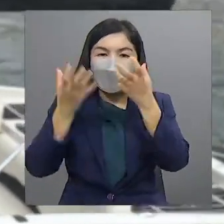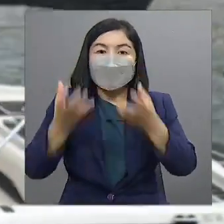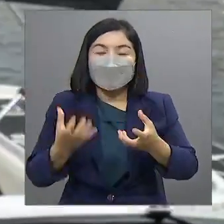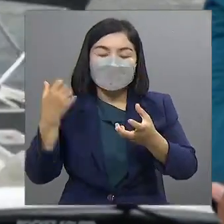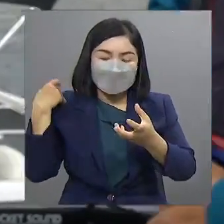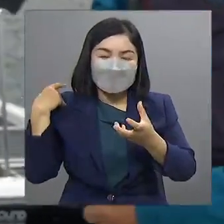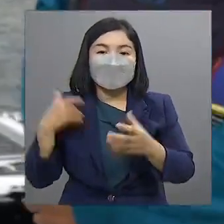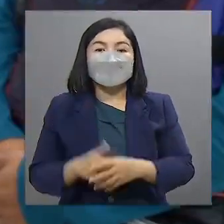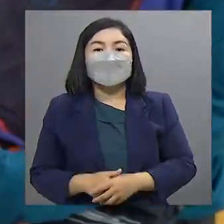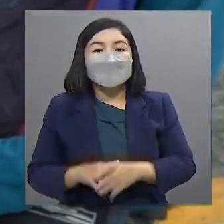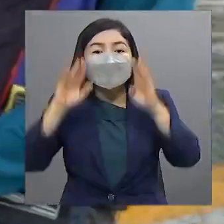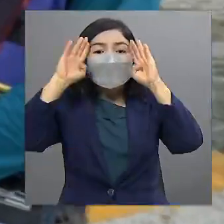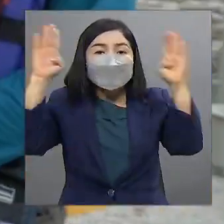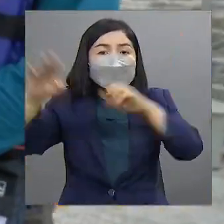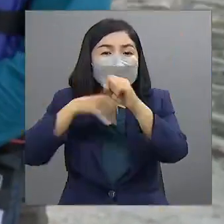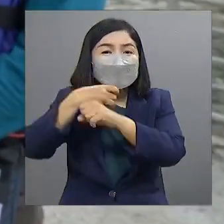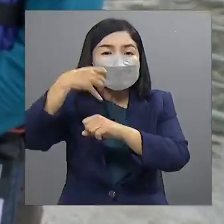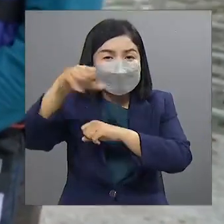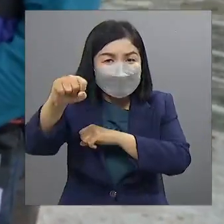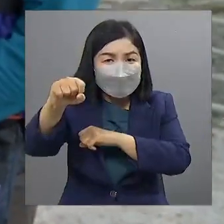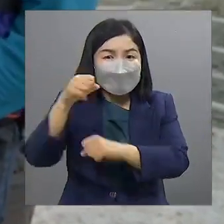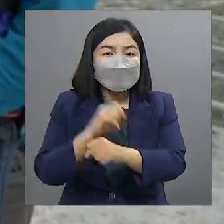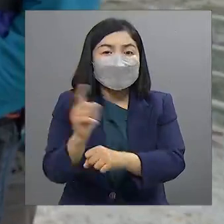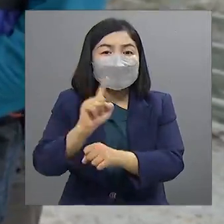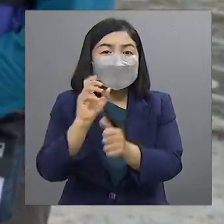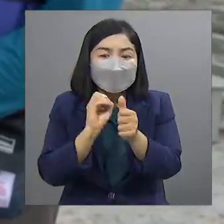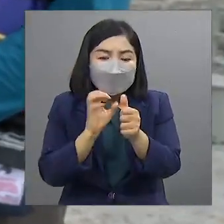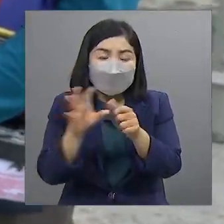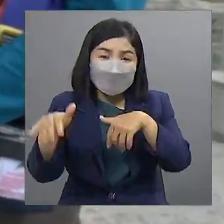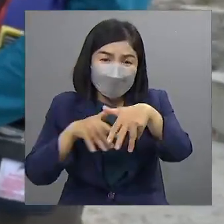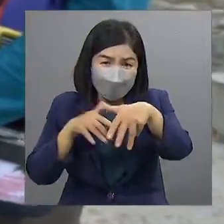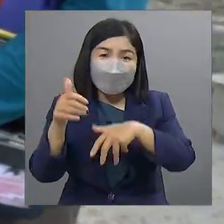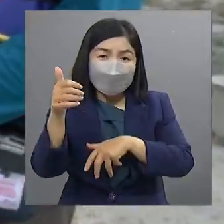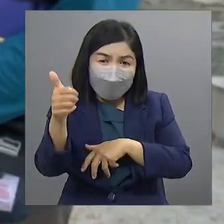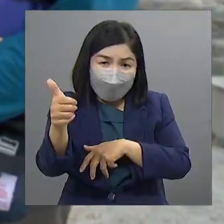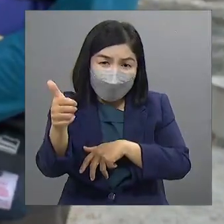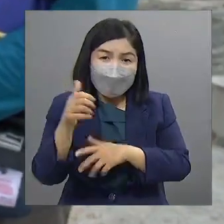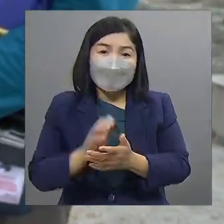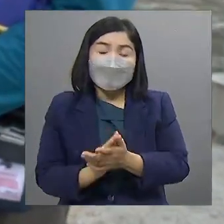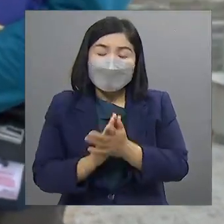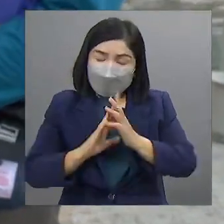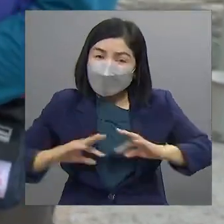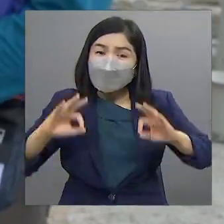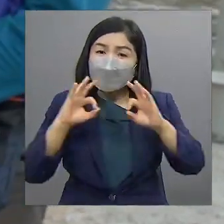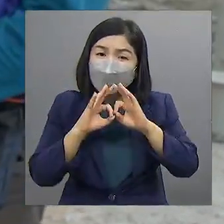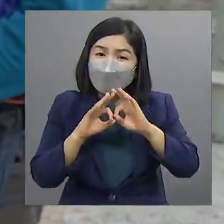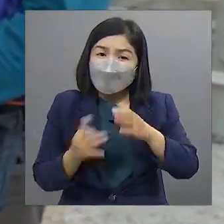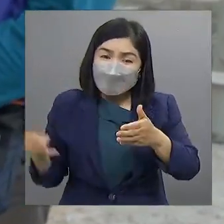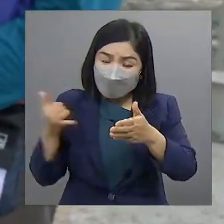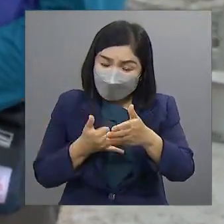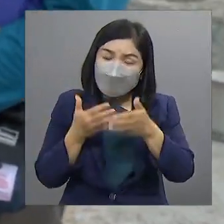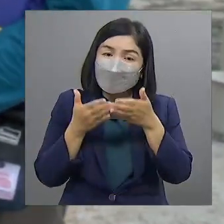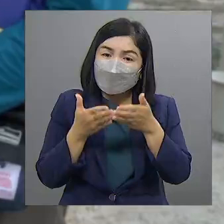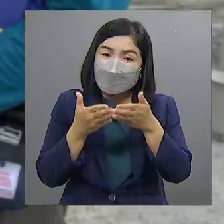นเวลากว่า10ปีแล้วเนี่ยอยากจะให้คุณเอกแนะนำคุณผู้ชมสักนิดนึงค่ะถ้าหากว่ามีความจำเป็นจะต้องโดยสารทางเรือไม่ว่าจะเป็นเพื่อ